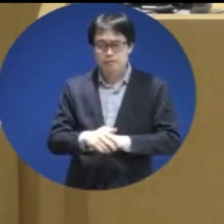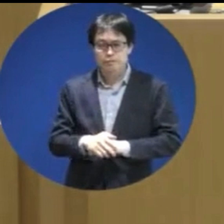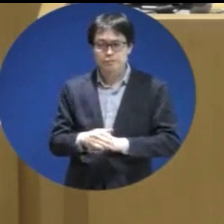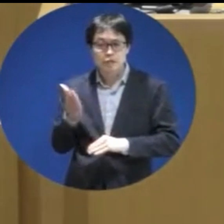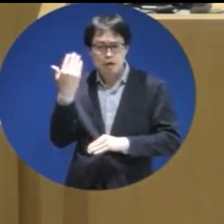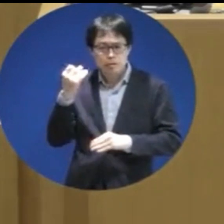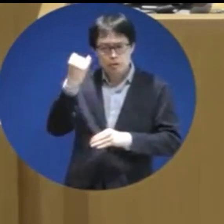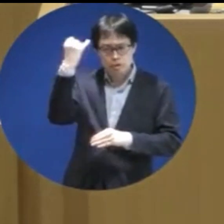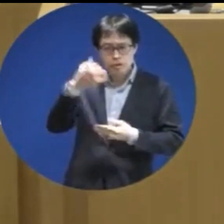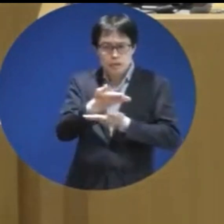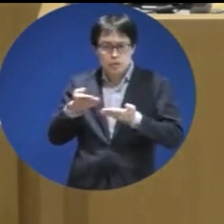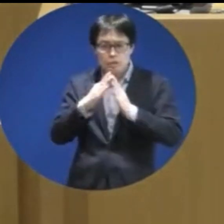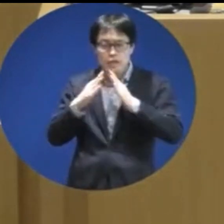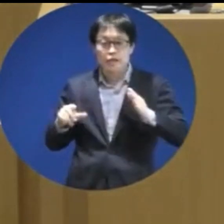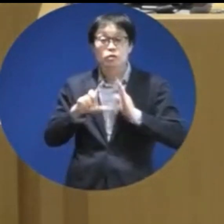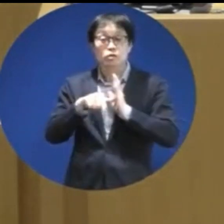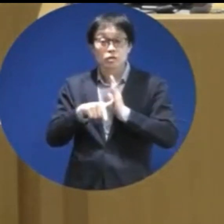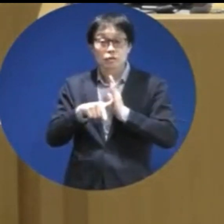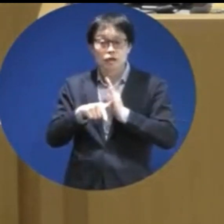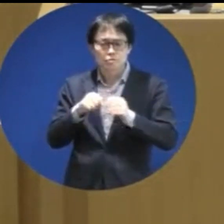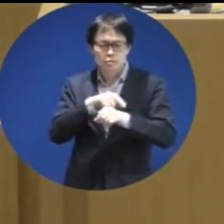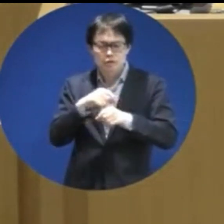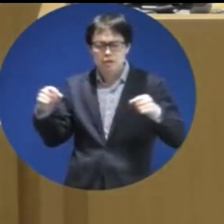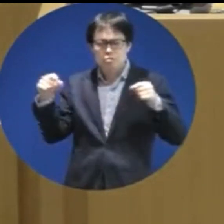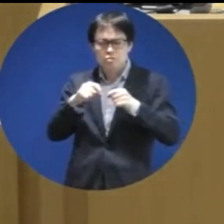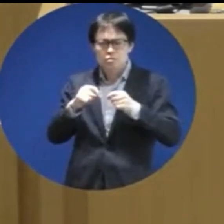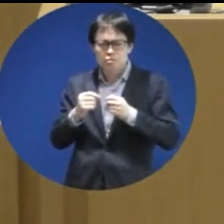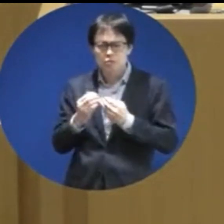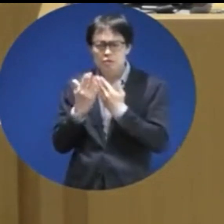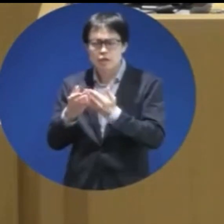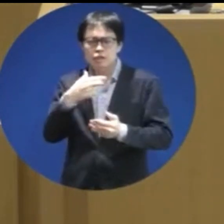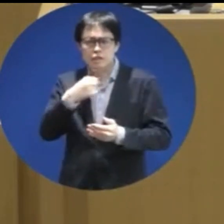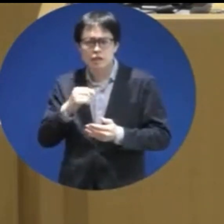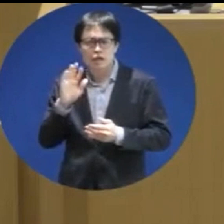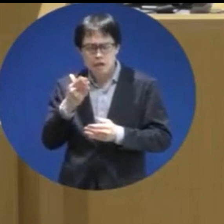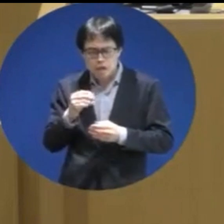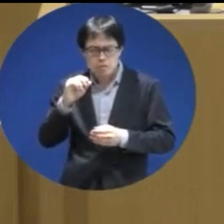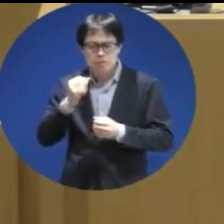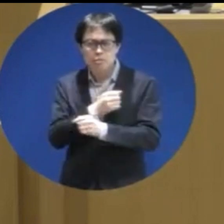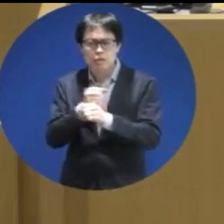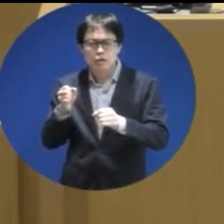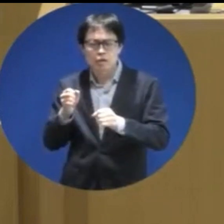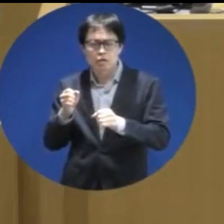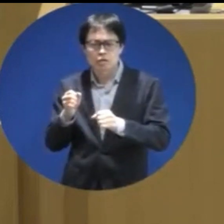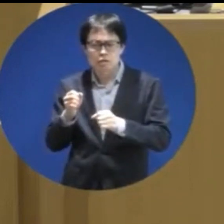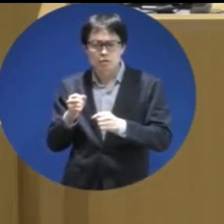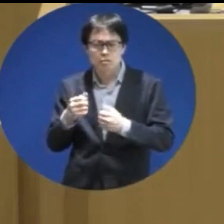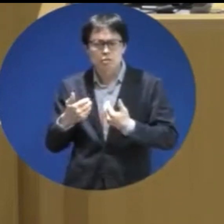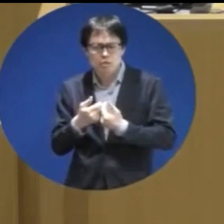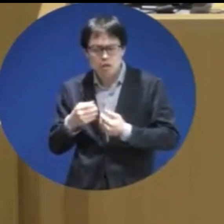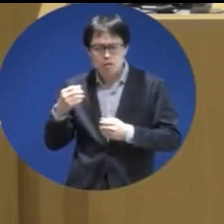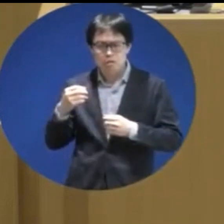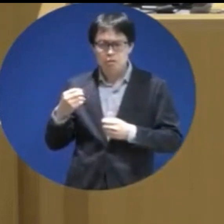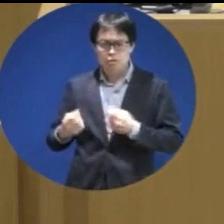前回の意見交換会の場では、時間が短くて質問したくても質問できなかった、そういった不満の声も参加された区